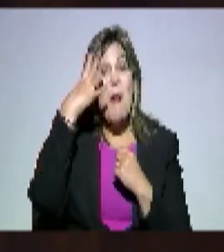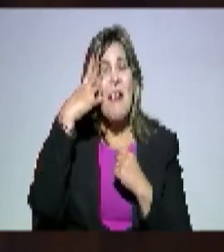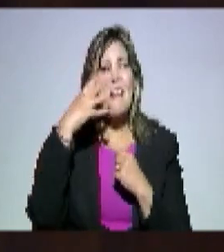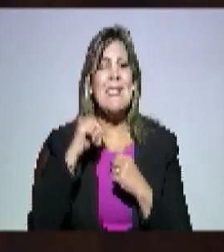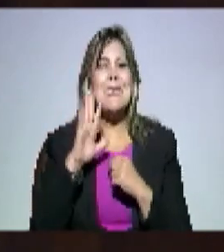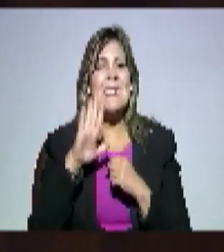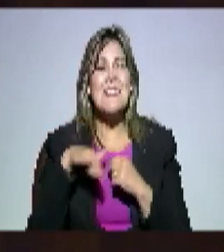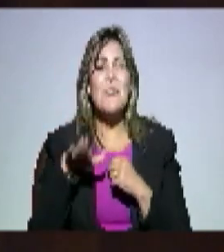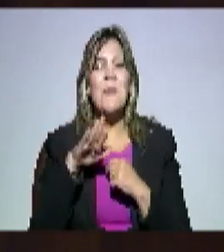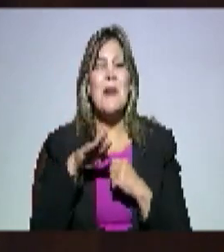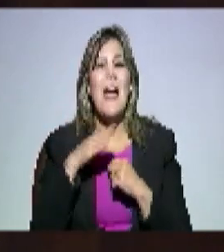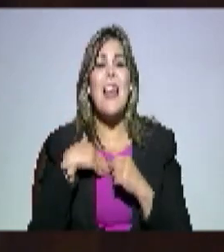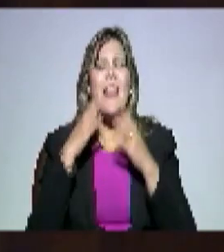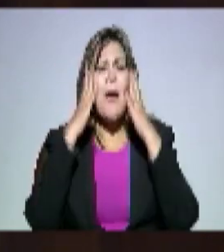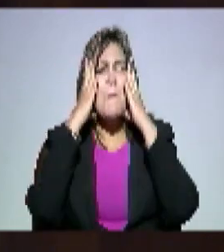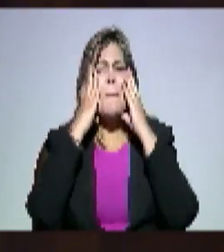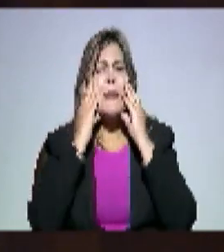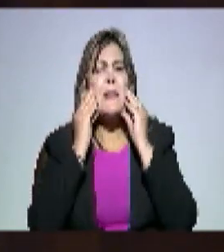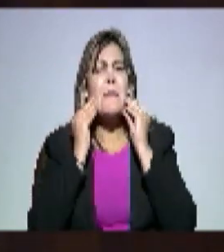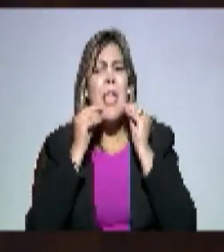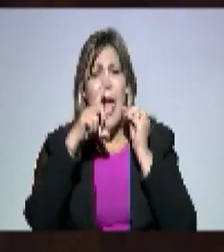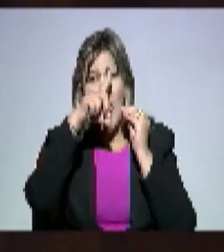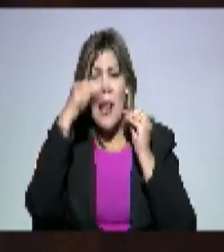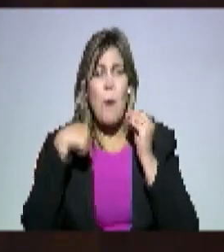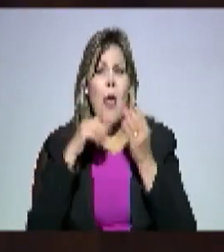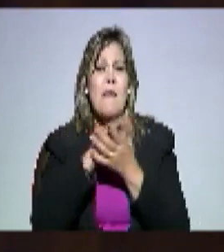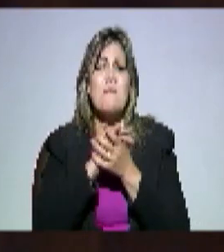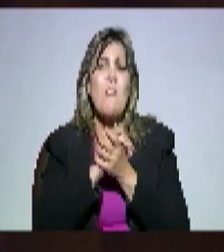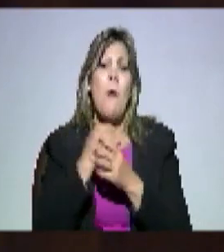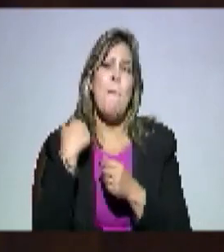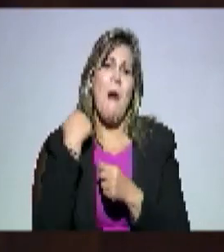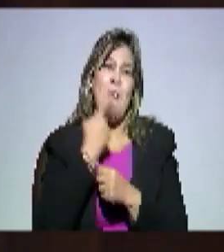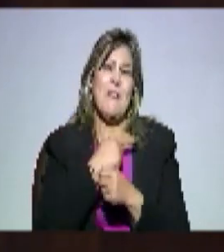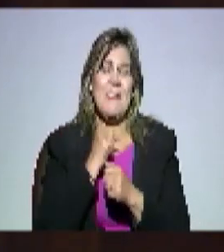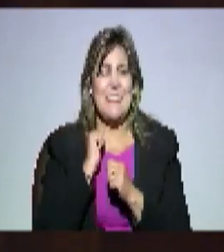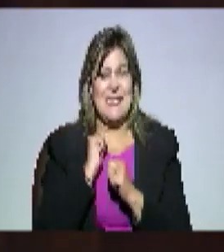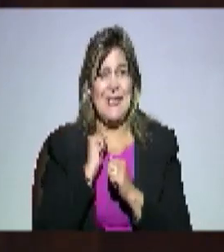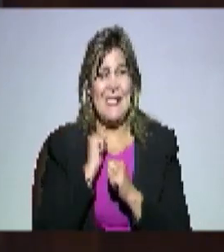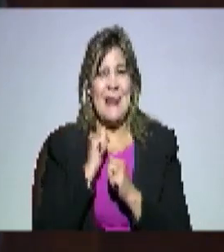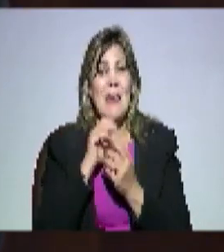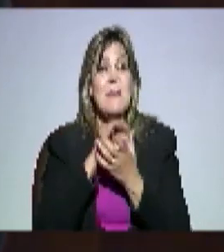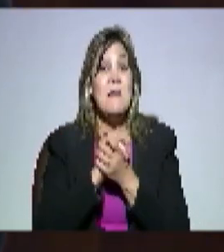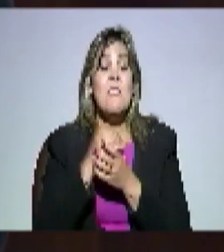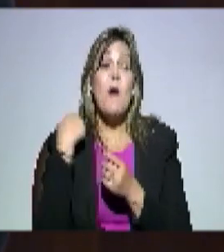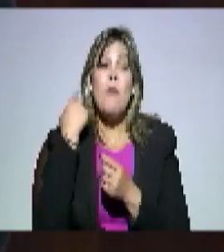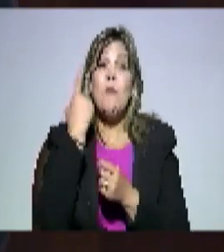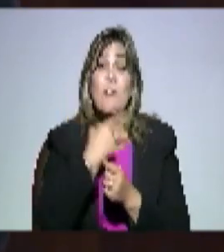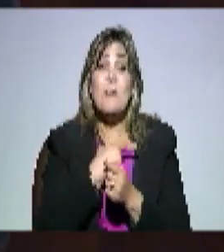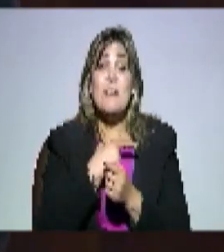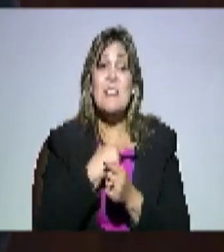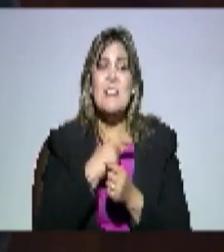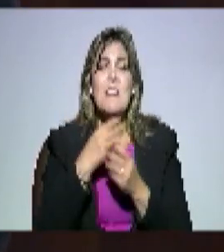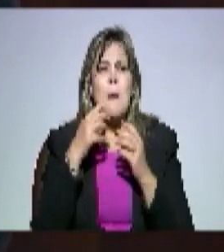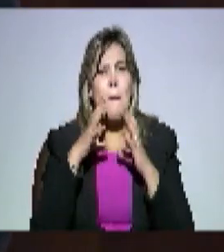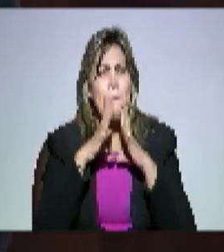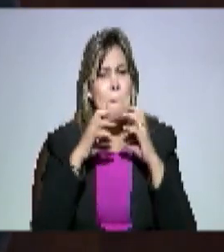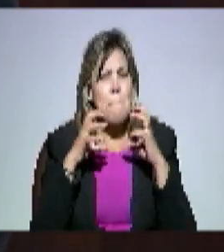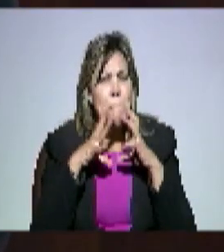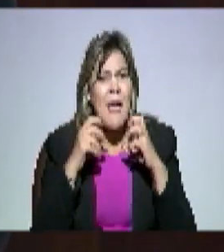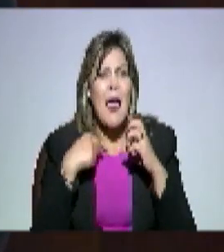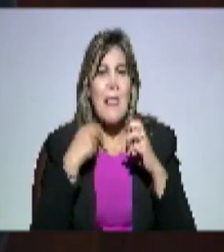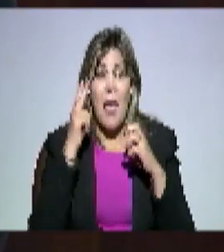بيها لو دخلت في صداقه القديسين وزي ما قلت لحضراتكم كده صداقه القديسين معناها ان انا